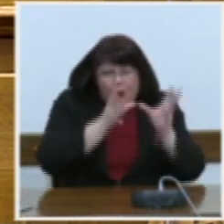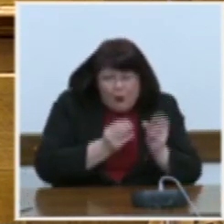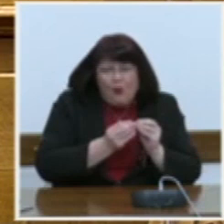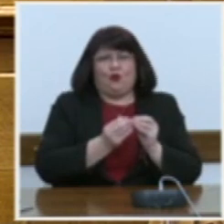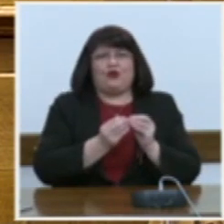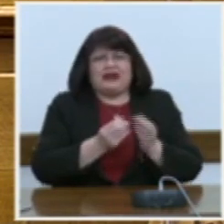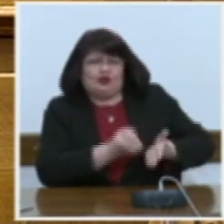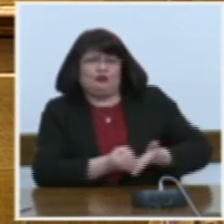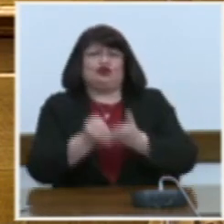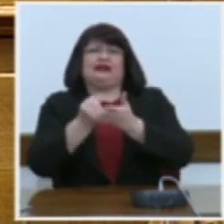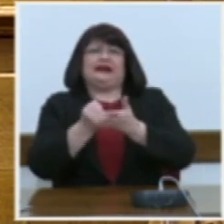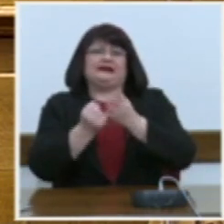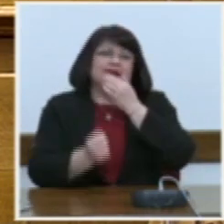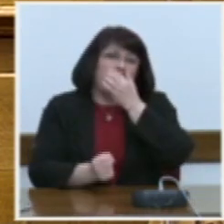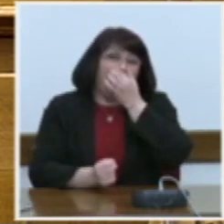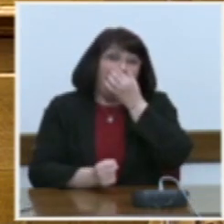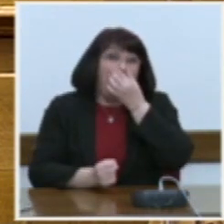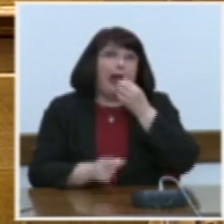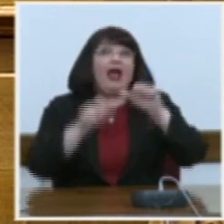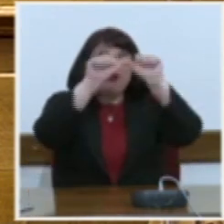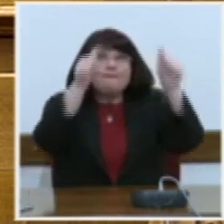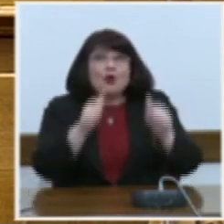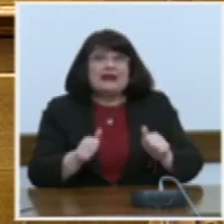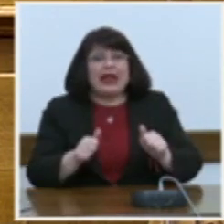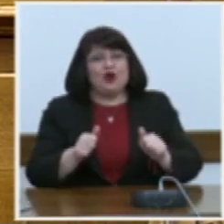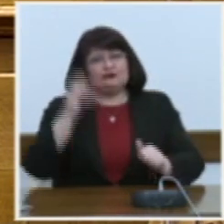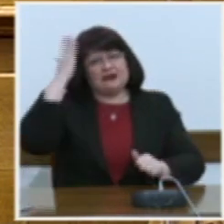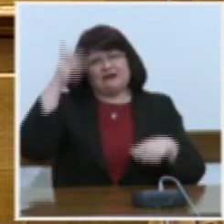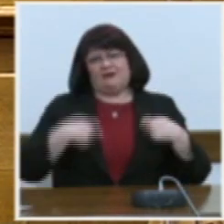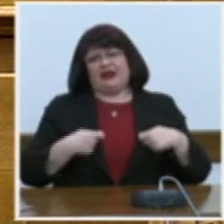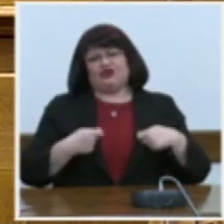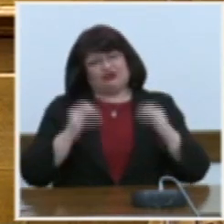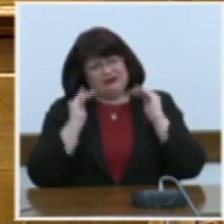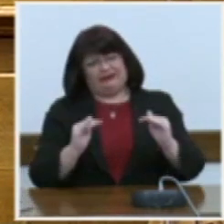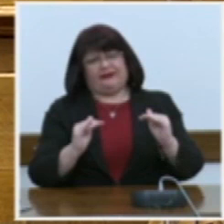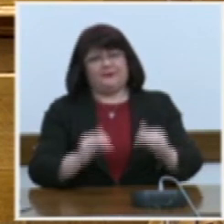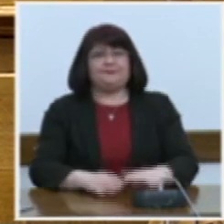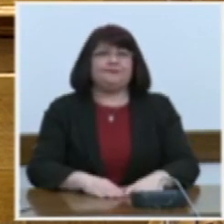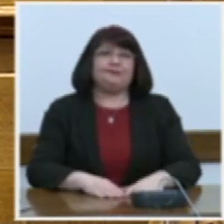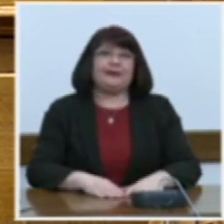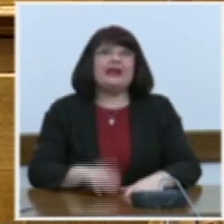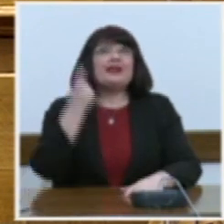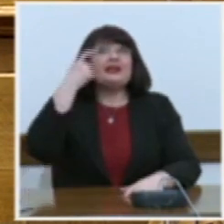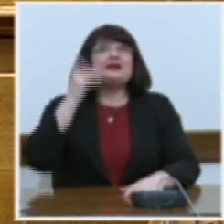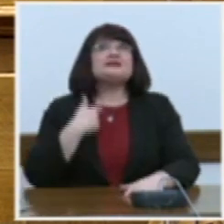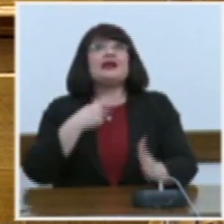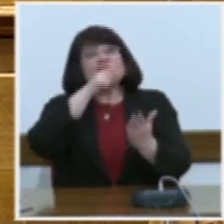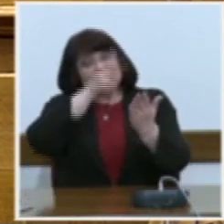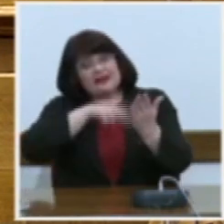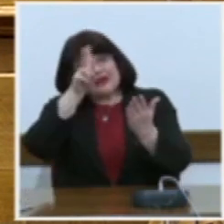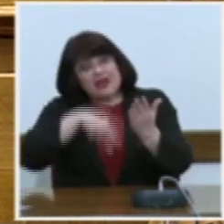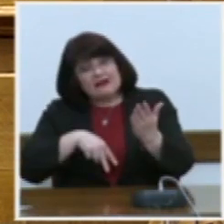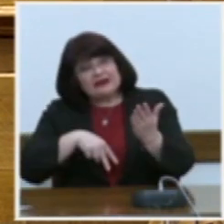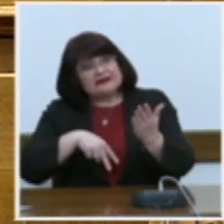υποστηρίζετε, το μοντέλο σας ο καθένας. Τάχα δεν διαβάσατε ούτε αυτό που έγραψε με